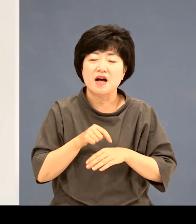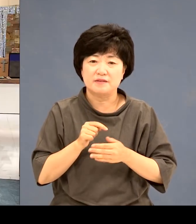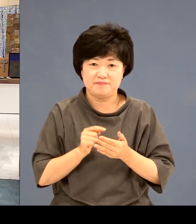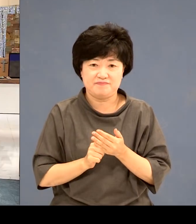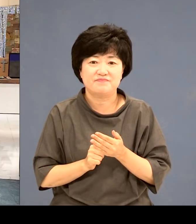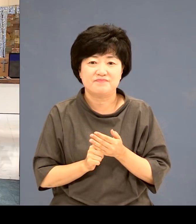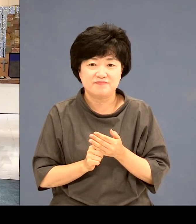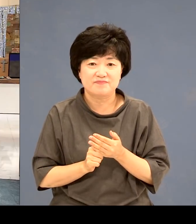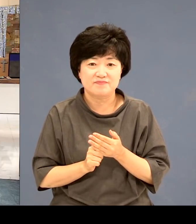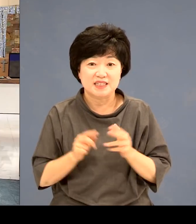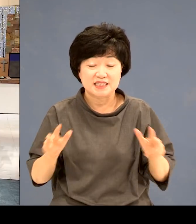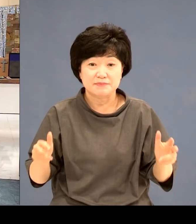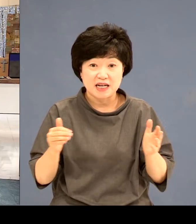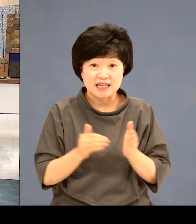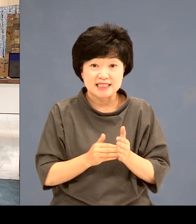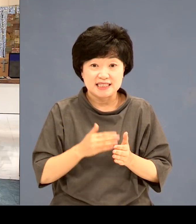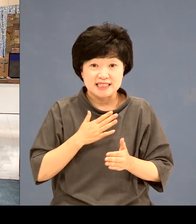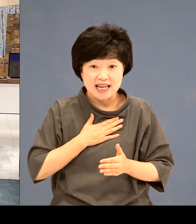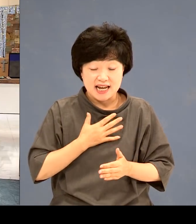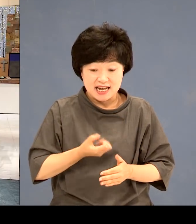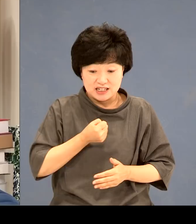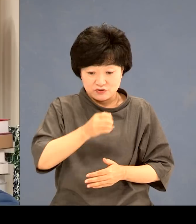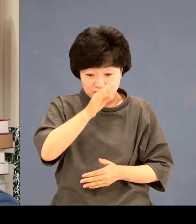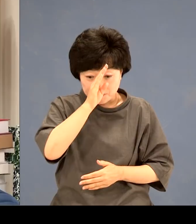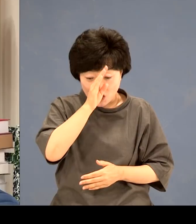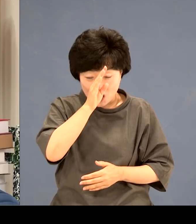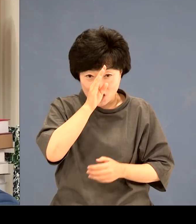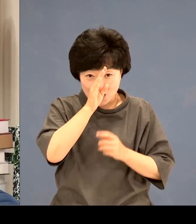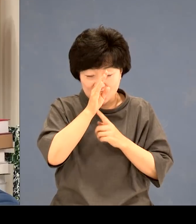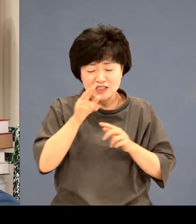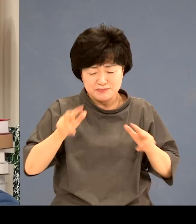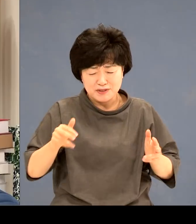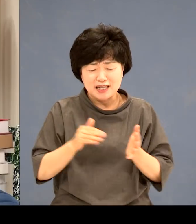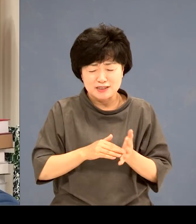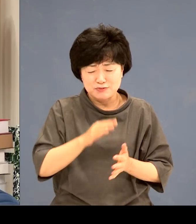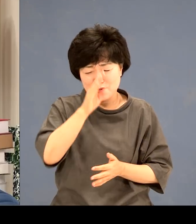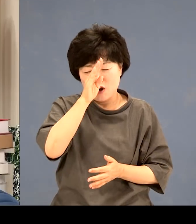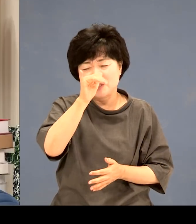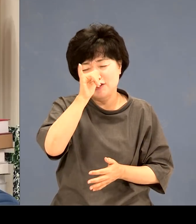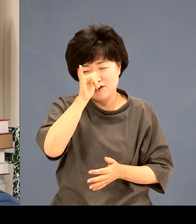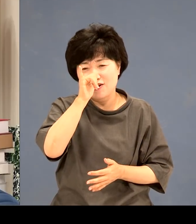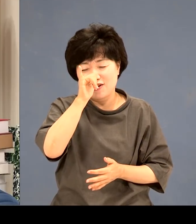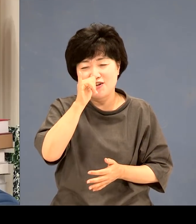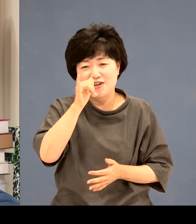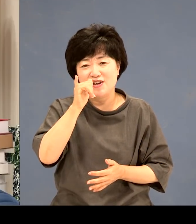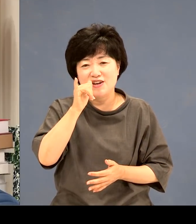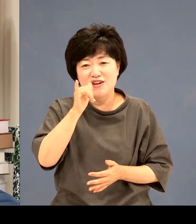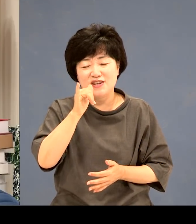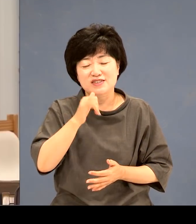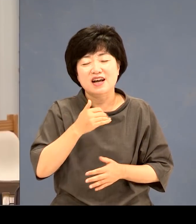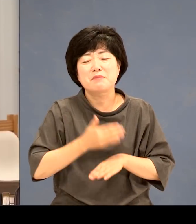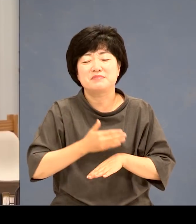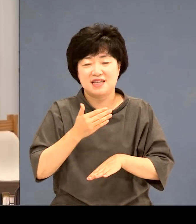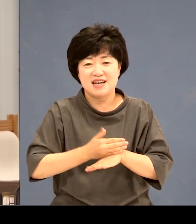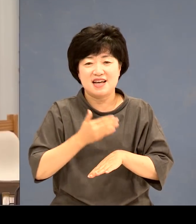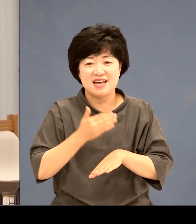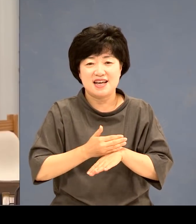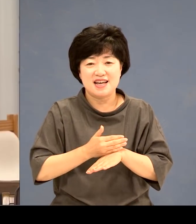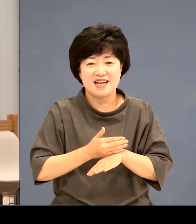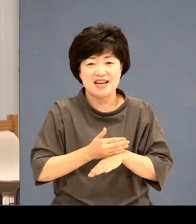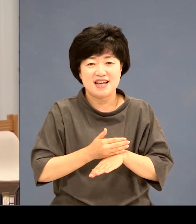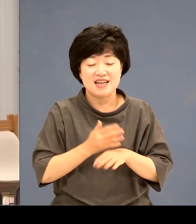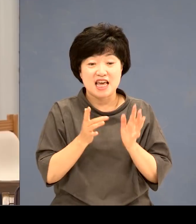많이 일어났던 것 같아요. 네. 지금까지도 저는 이 병을 갖고 있는 게 갖고 계세요. 예, 너무 감사해요.